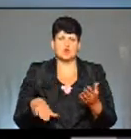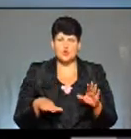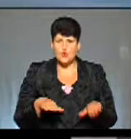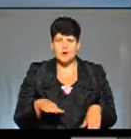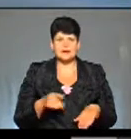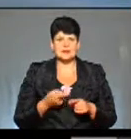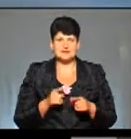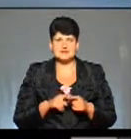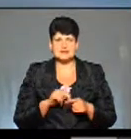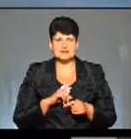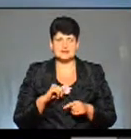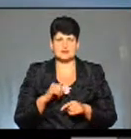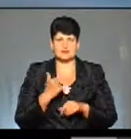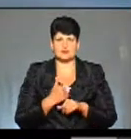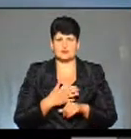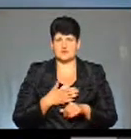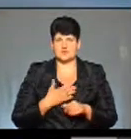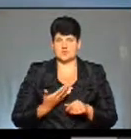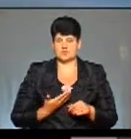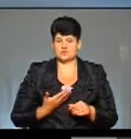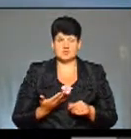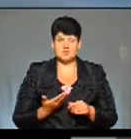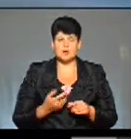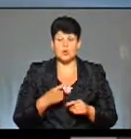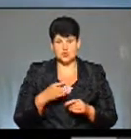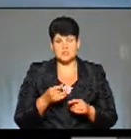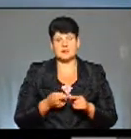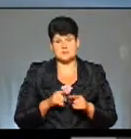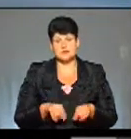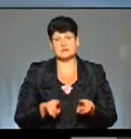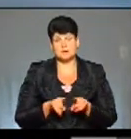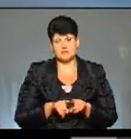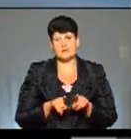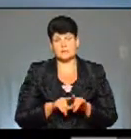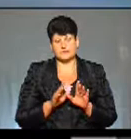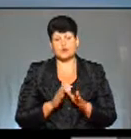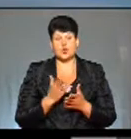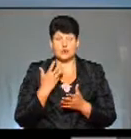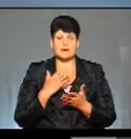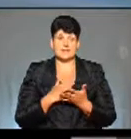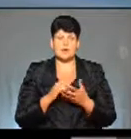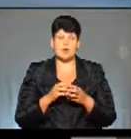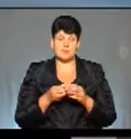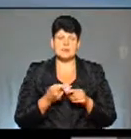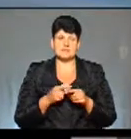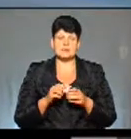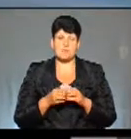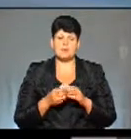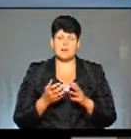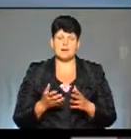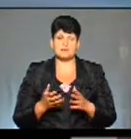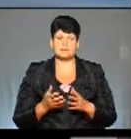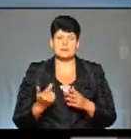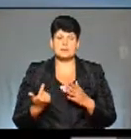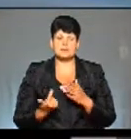не саме головне в нашому житті, скажімо так. Хоча це теж, коли є проблема, це є проблема. І знову